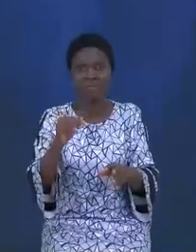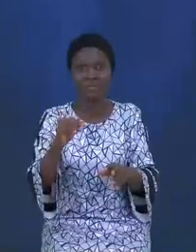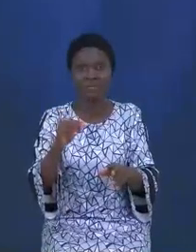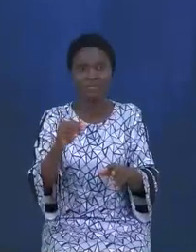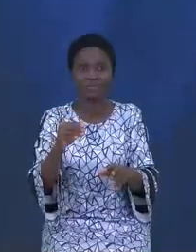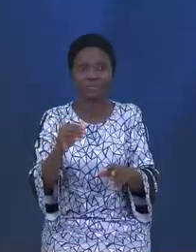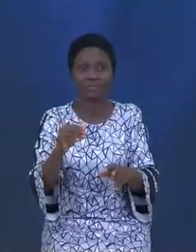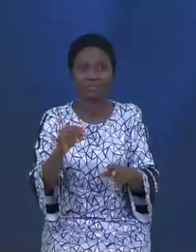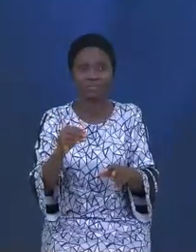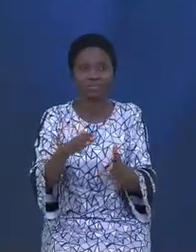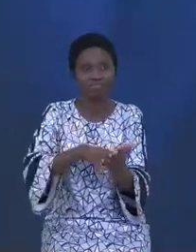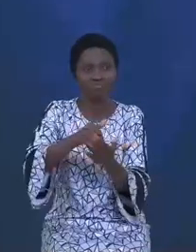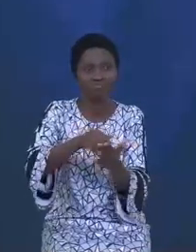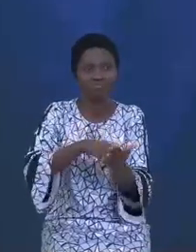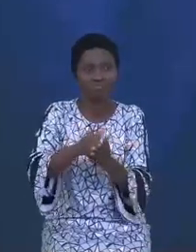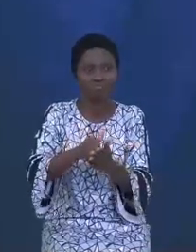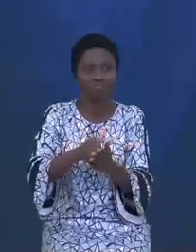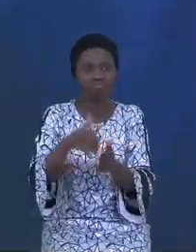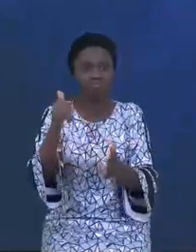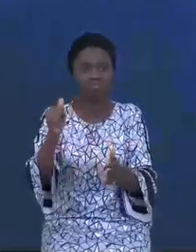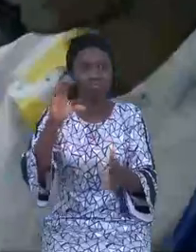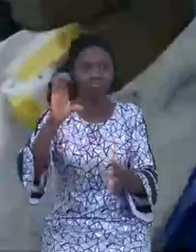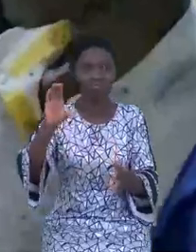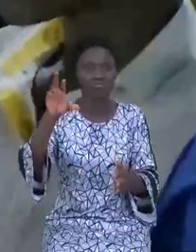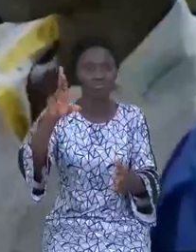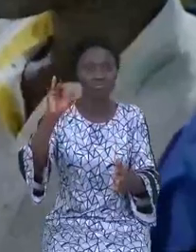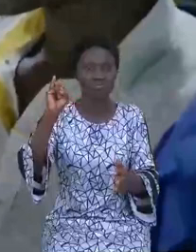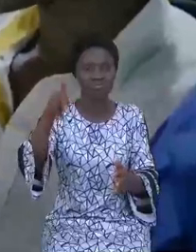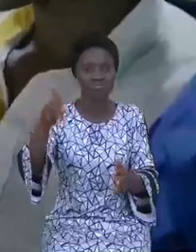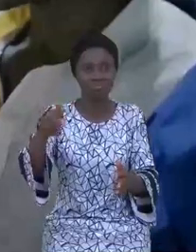naissance et qui n'avait jamais marché.